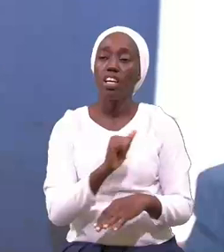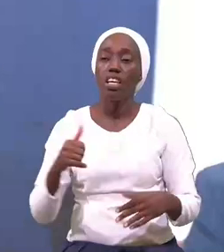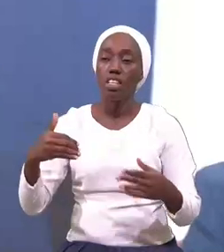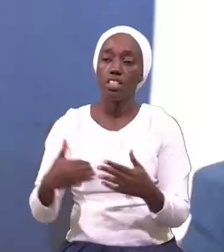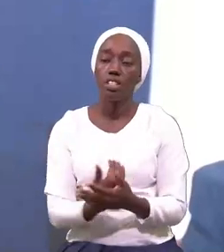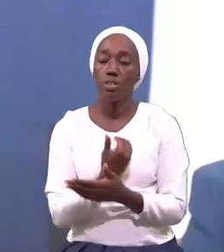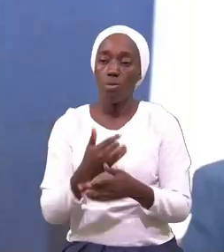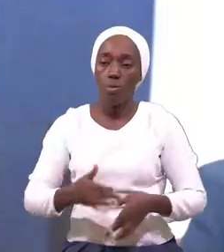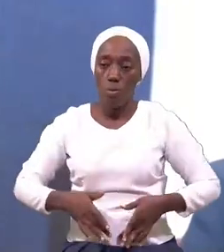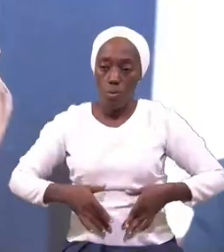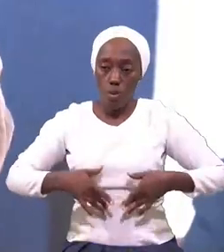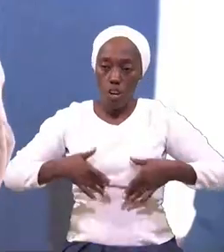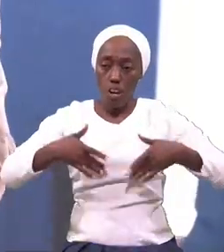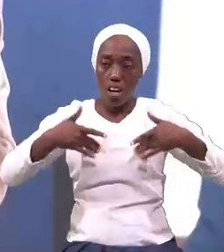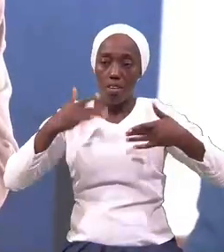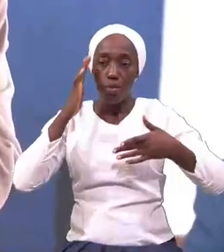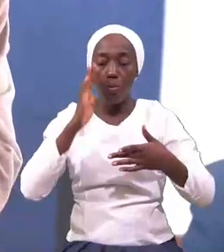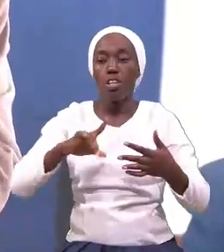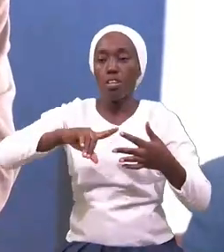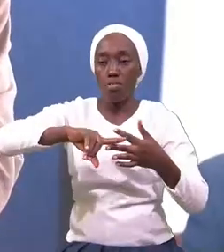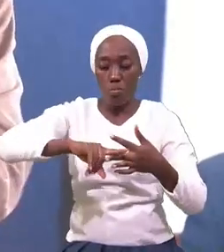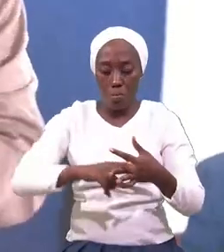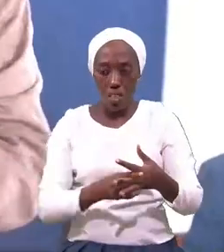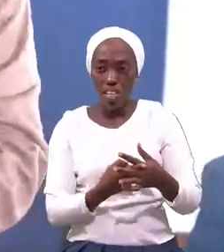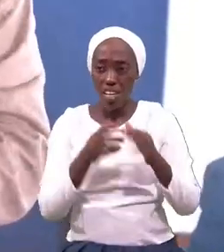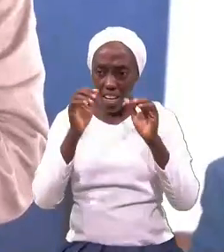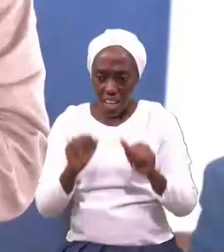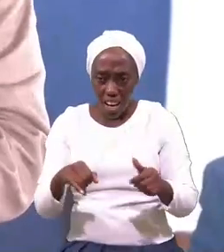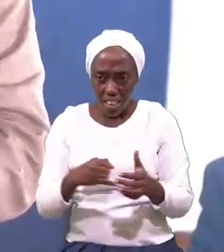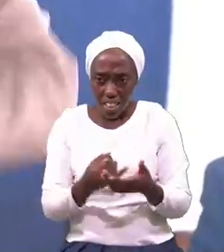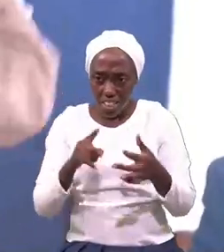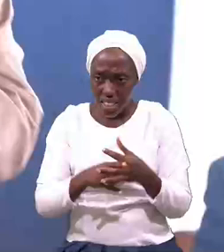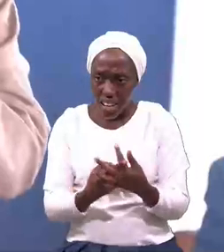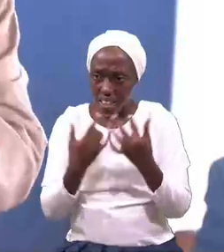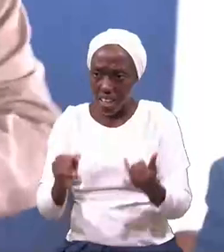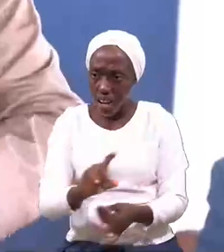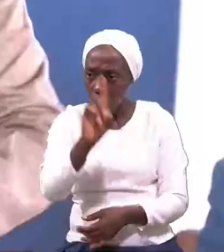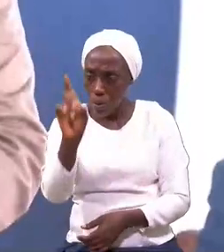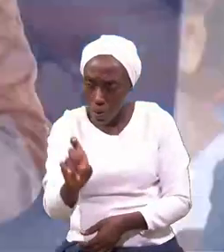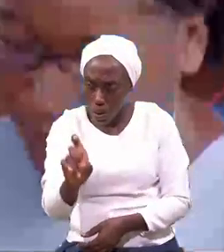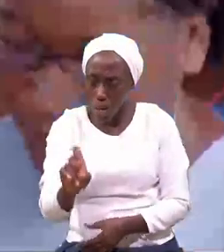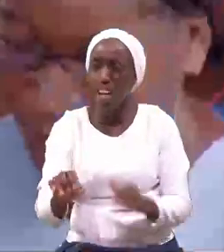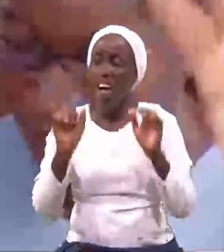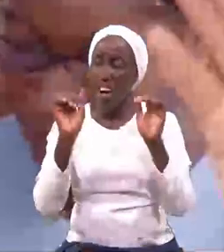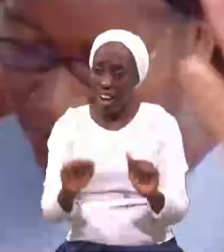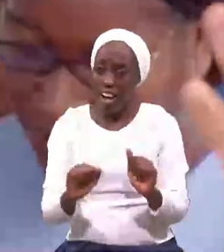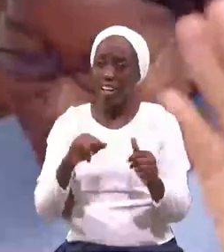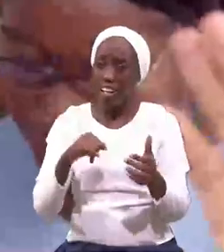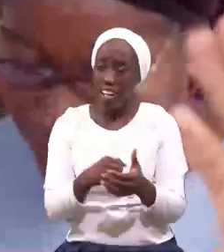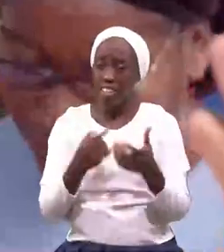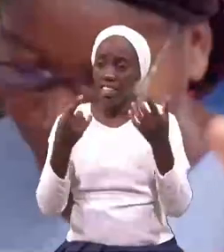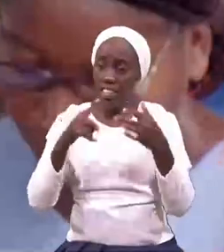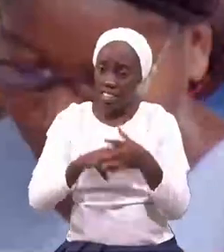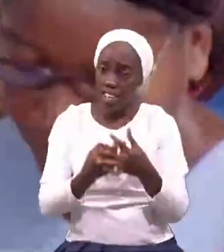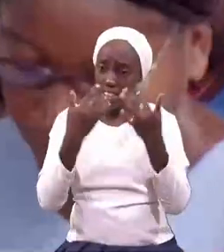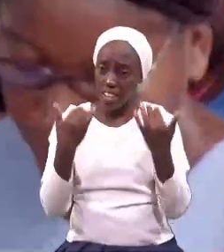une nouvelle vie va commencer. Est-ce que ça peut commencer maintenant? Je demande, est-ce que ça peut commencer